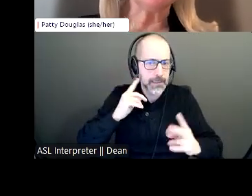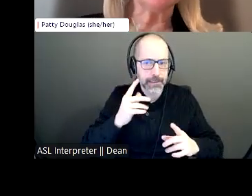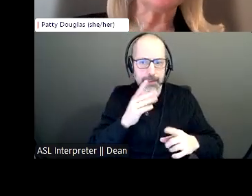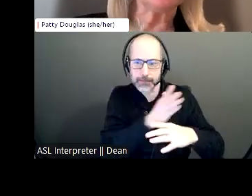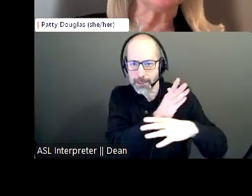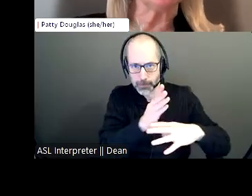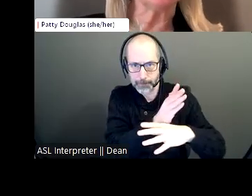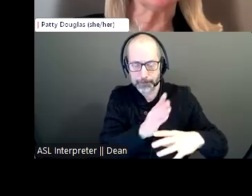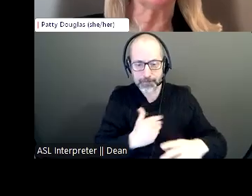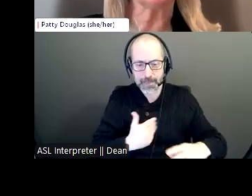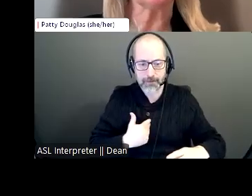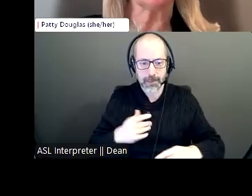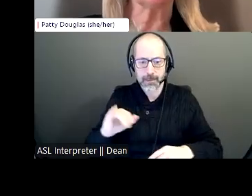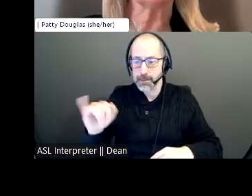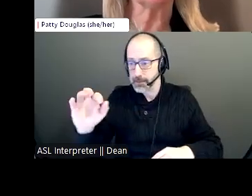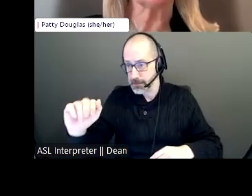sensorielle.